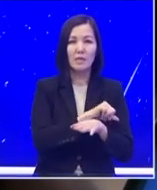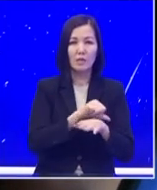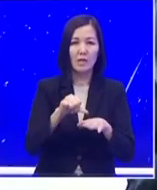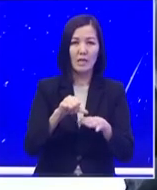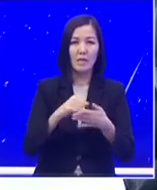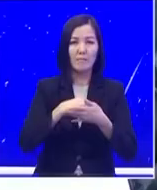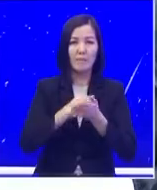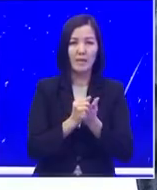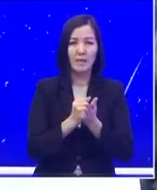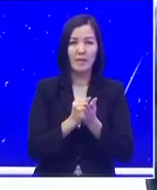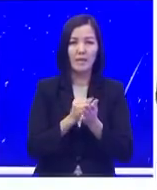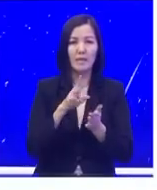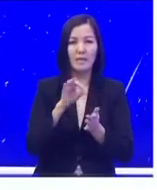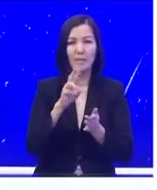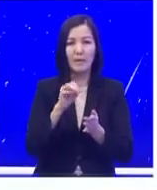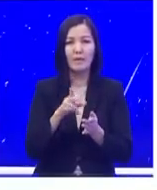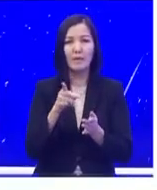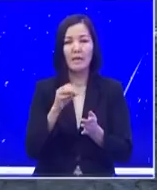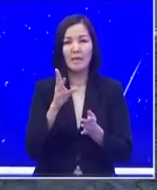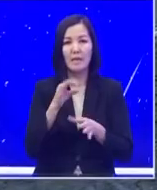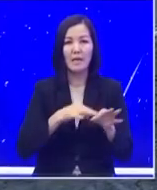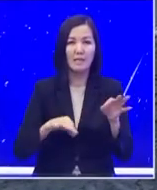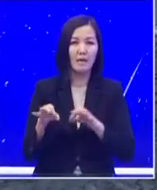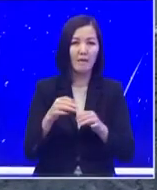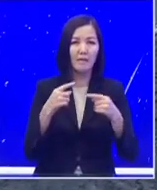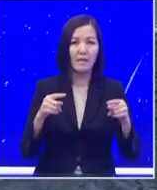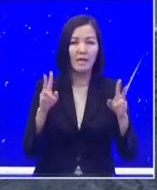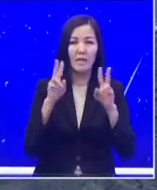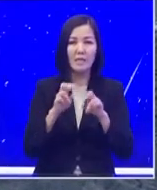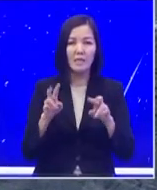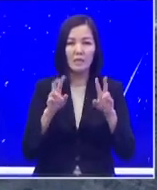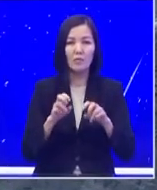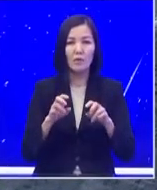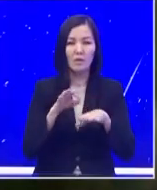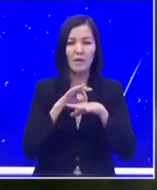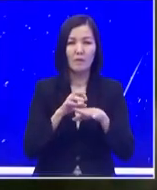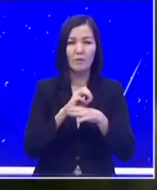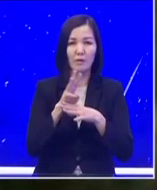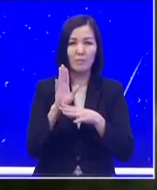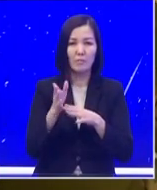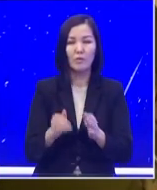қатар топографиялық, геодезиялық, картографиялық және тағы басқа зерттеулерді қамтиды.